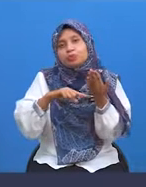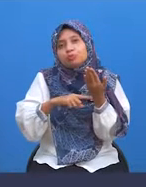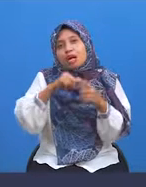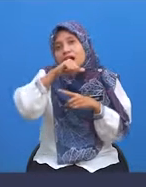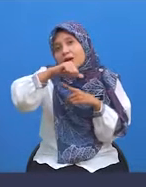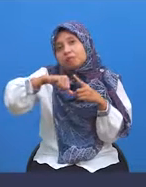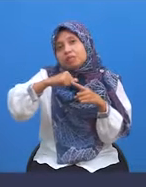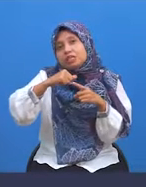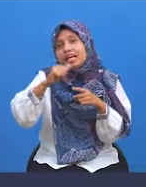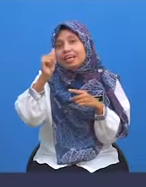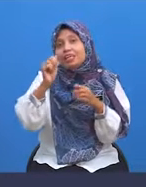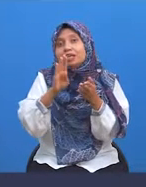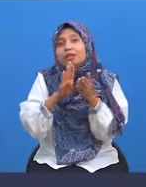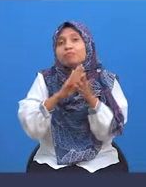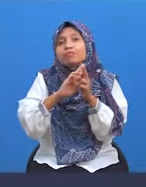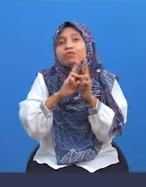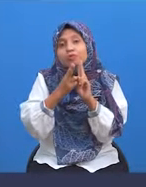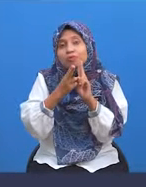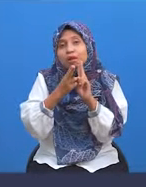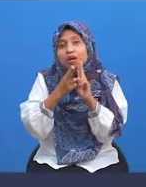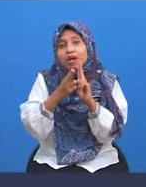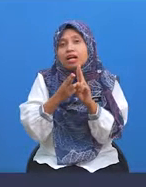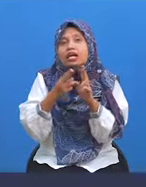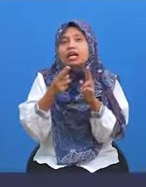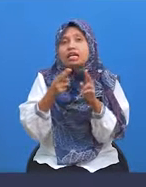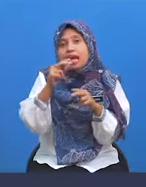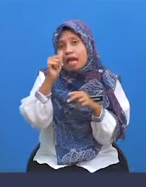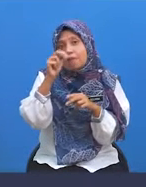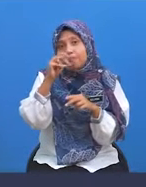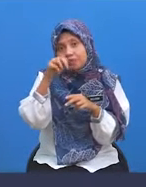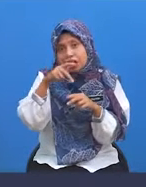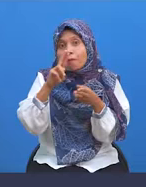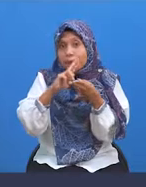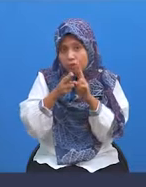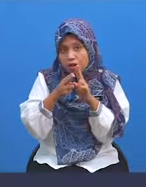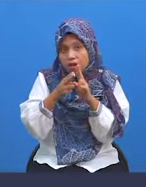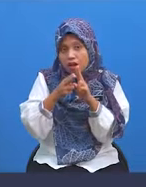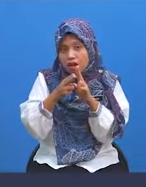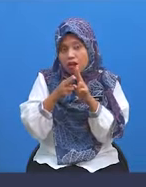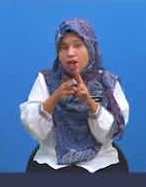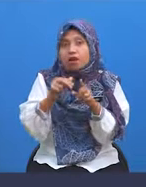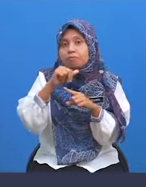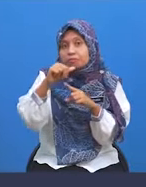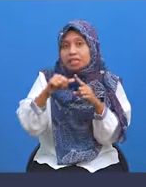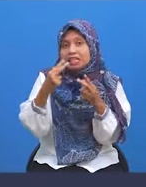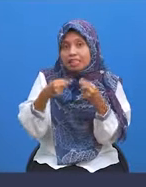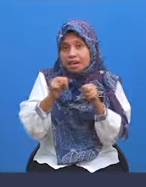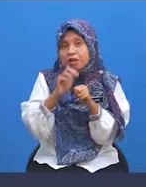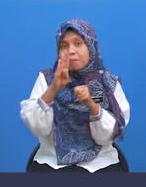Apabila nilai B berubah, maka bilangan kala bagi graf kita akan berubah.